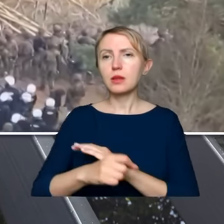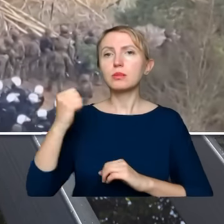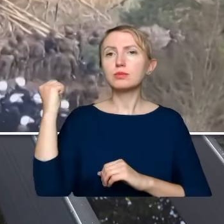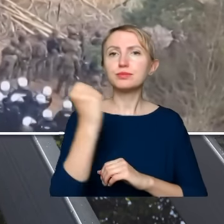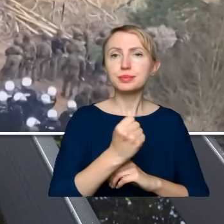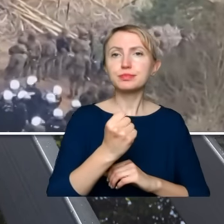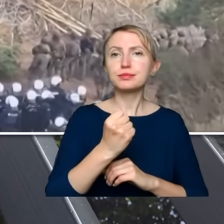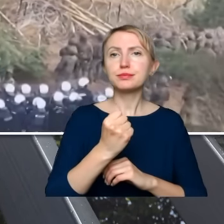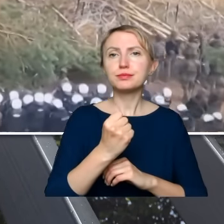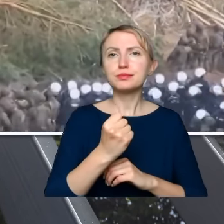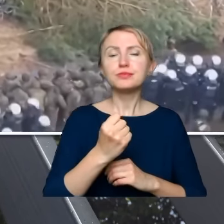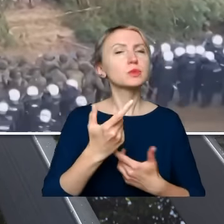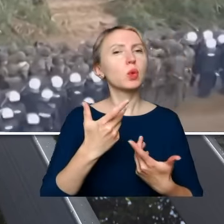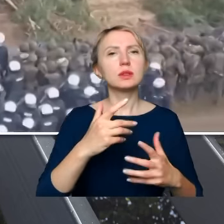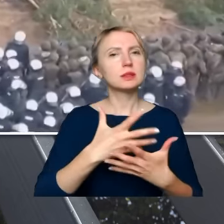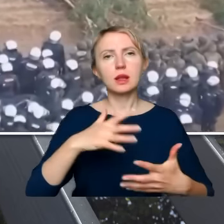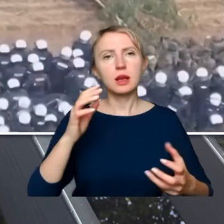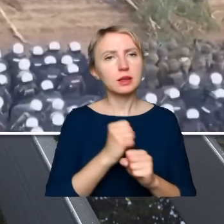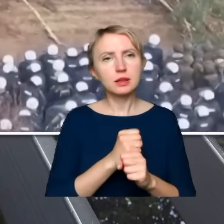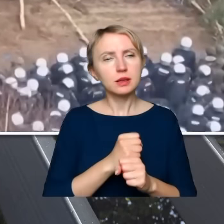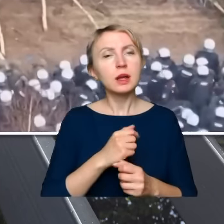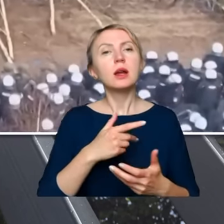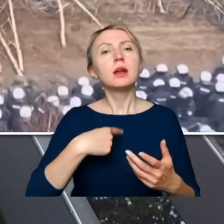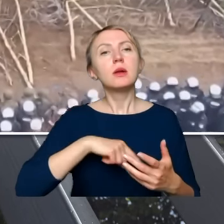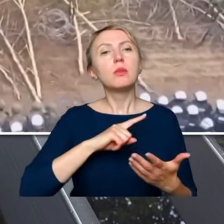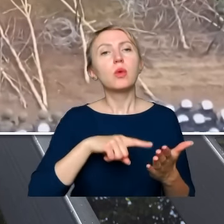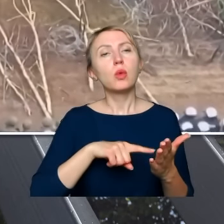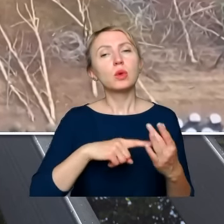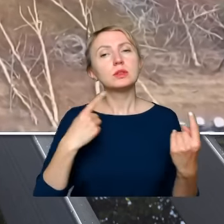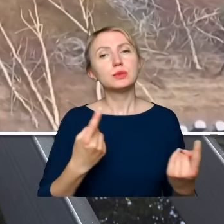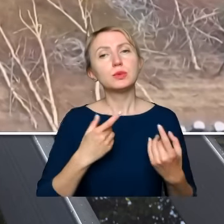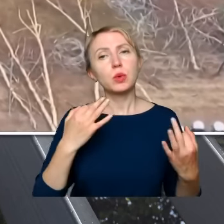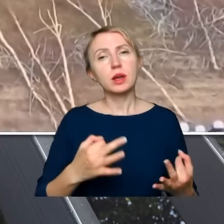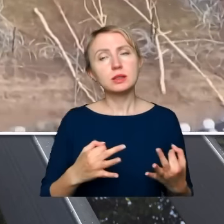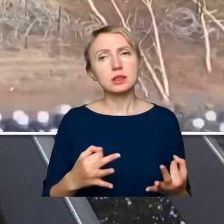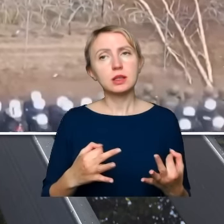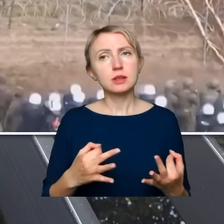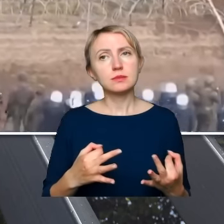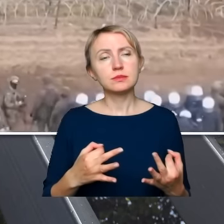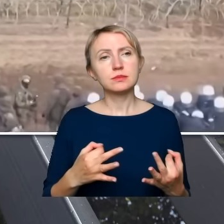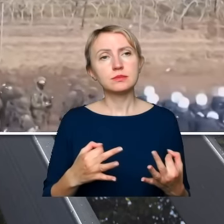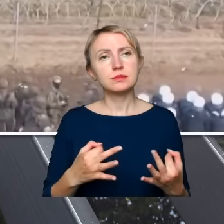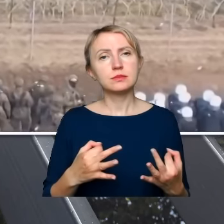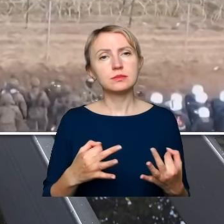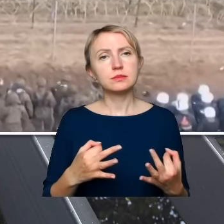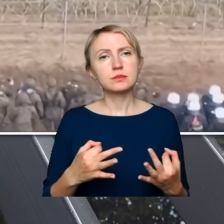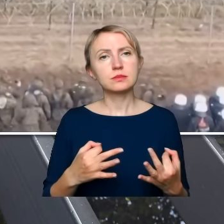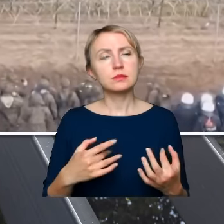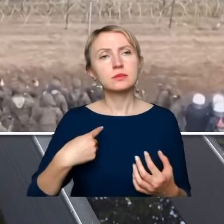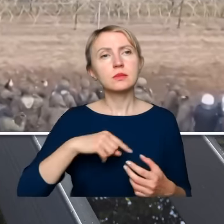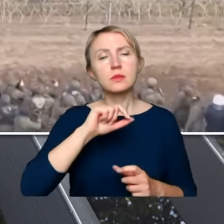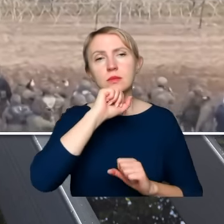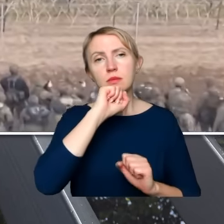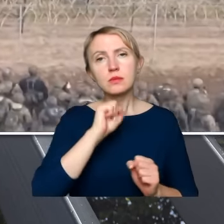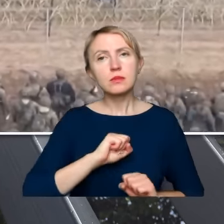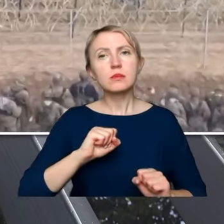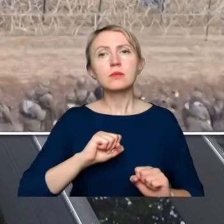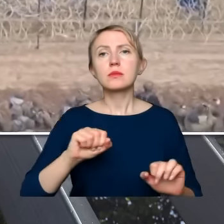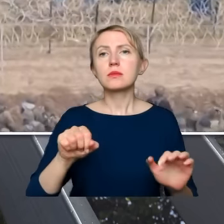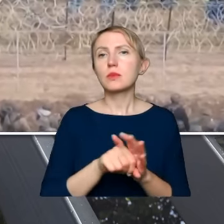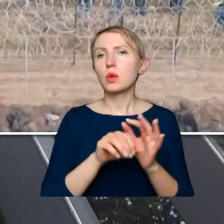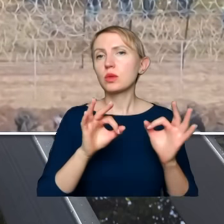I mamy do czynienia z sytuacją, w której nie mieliśmy żadnej dotychczas u